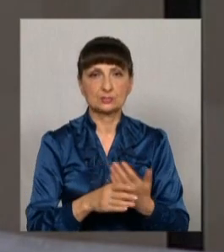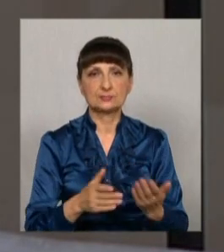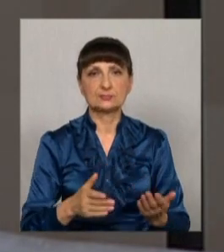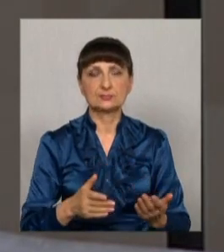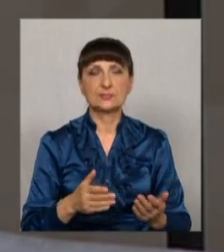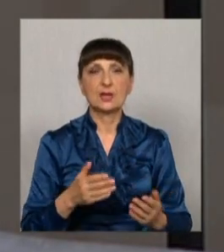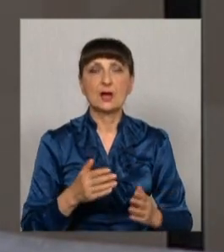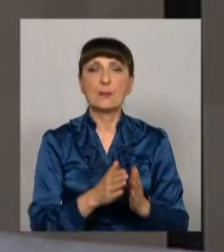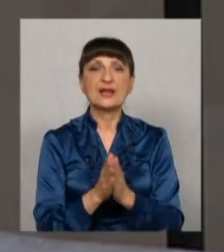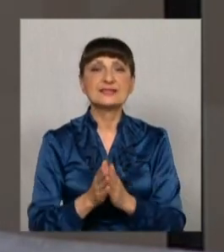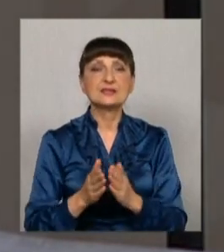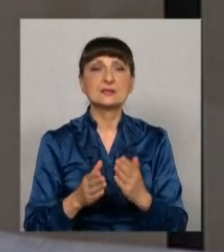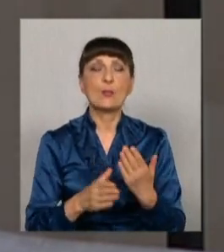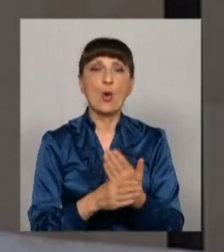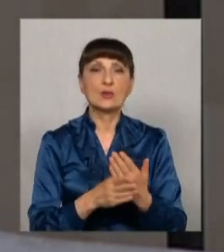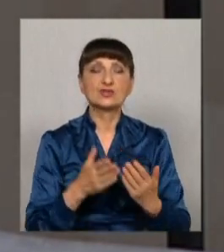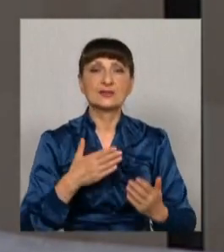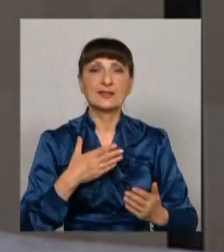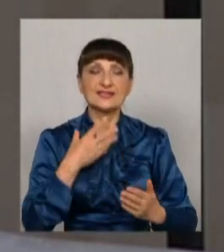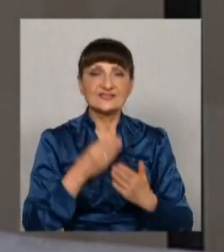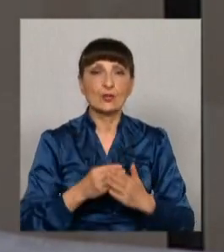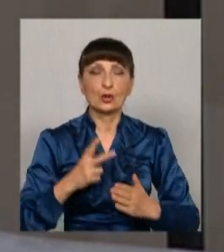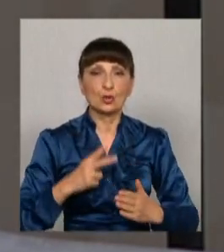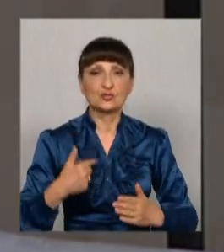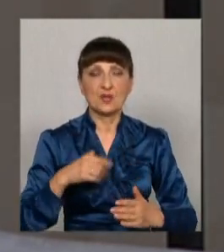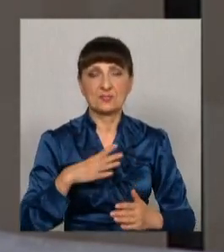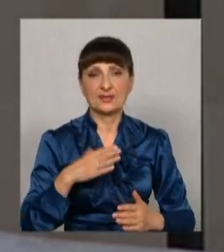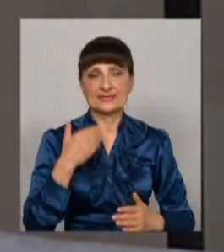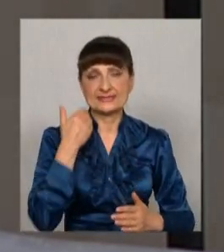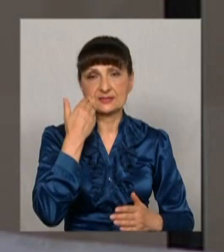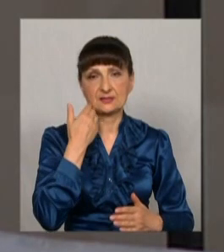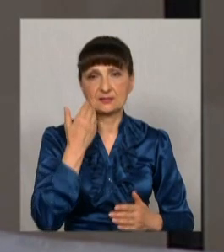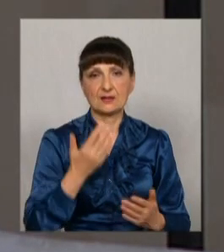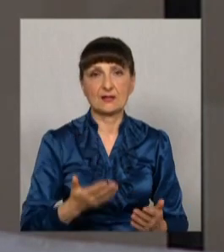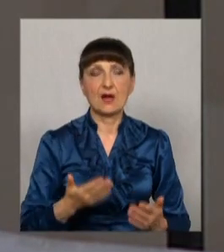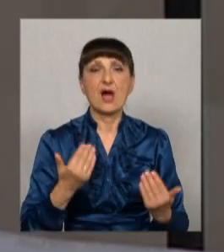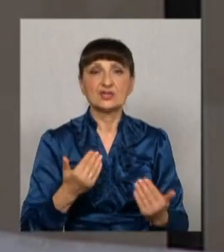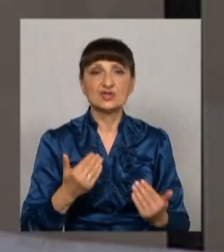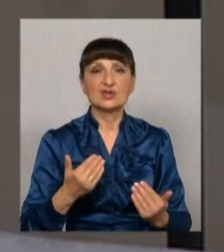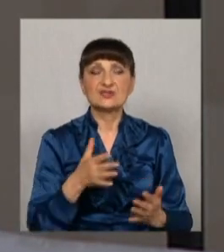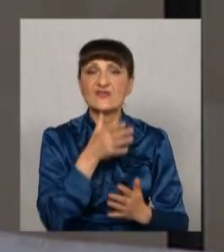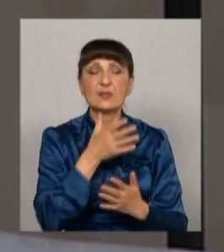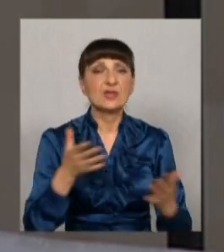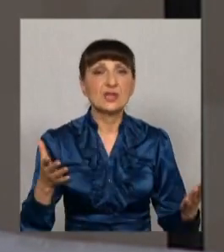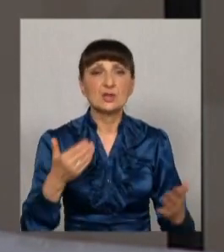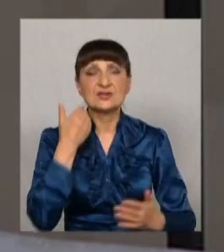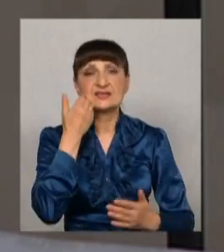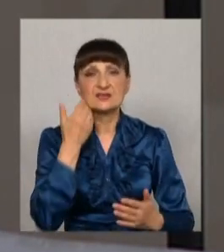А просить помощи для своей дочери мне было стыдно. А сейчас нет времени для стыда